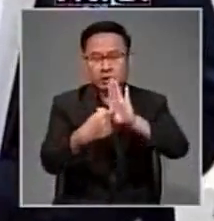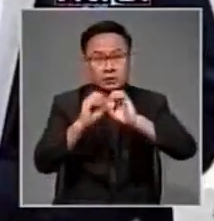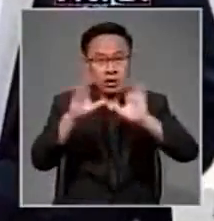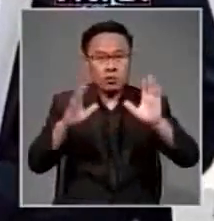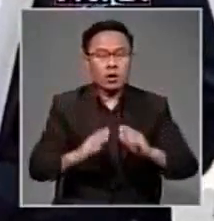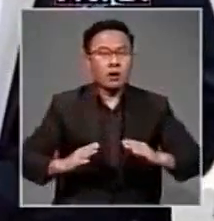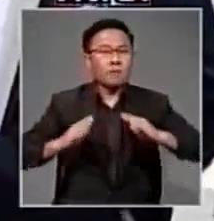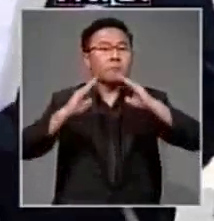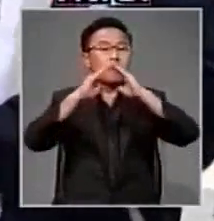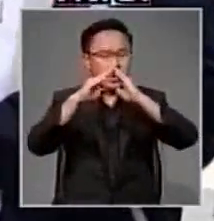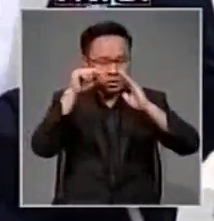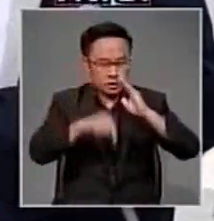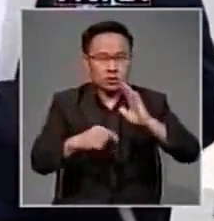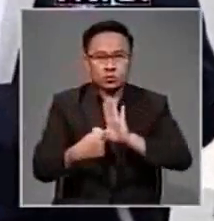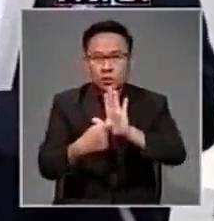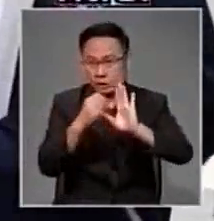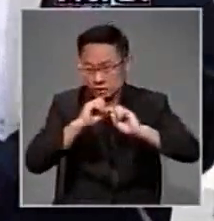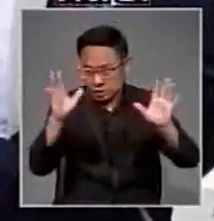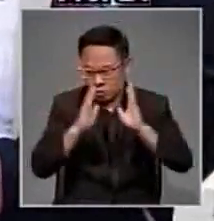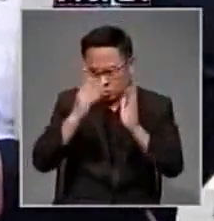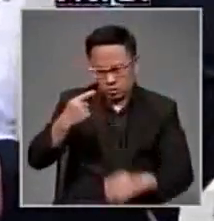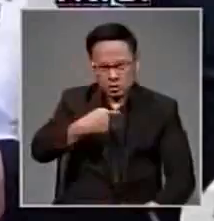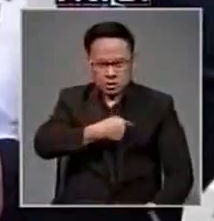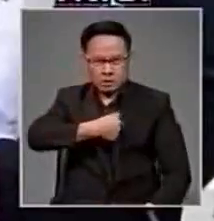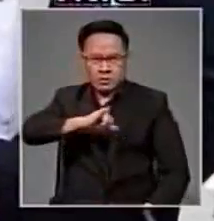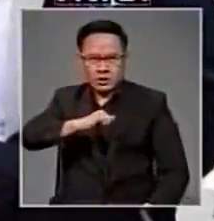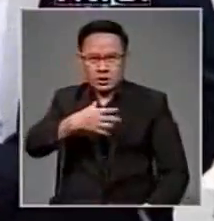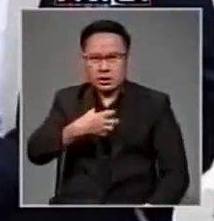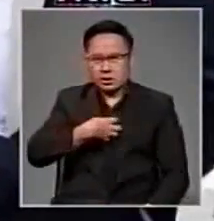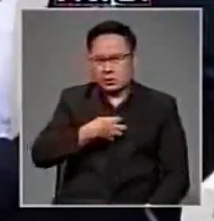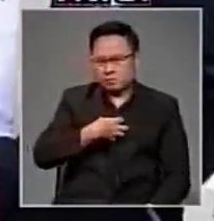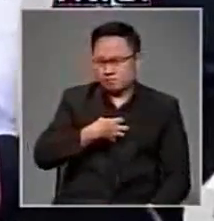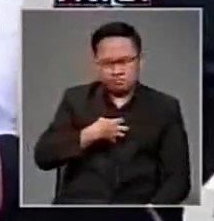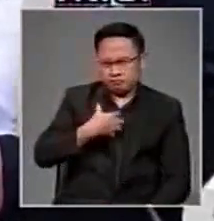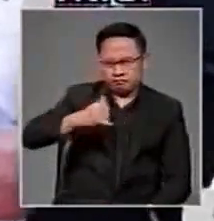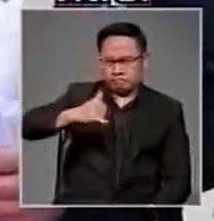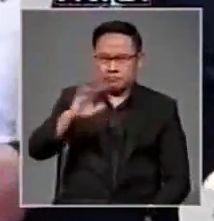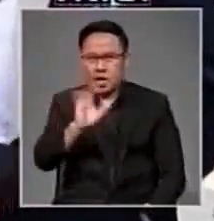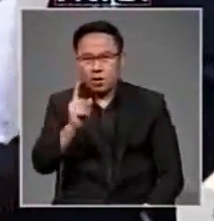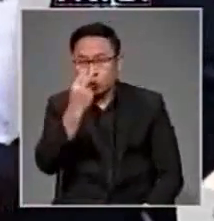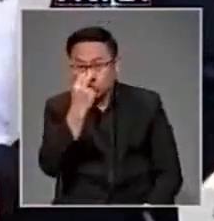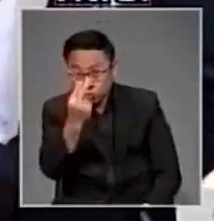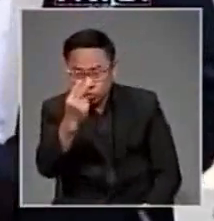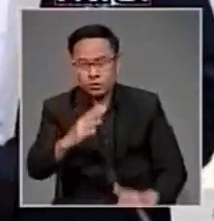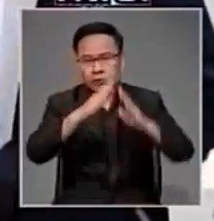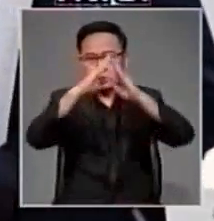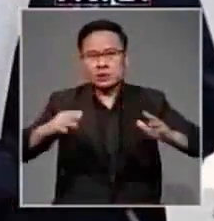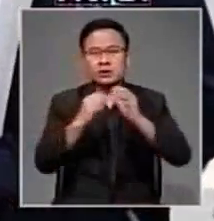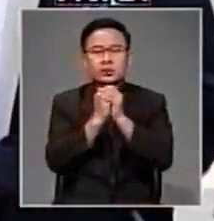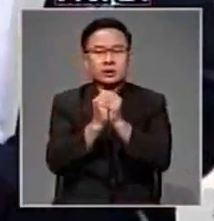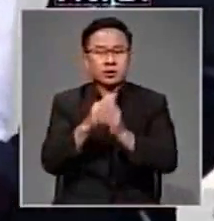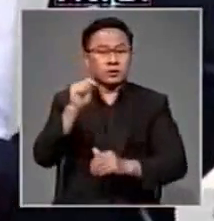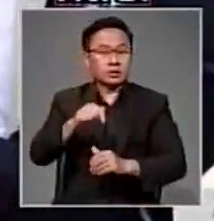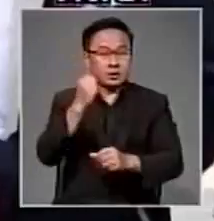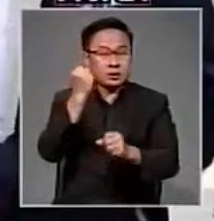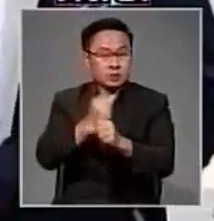มบูรณ์เนี่ยจะเป็นจุดที่ประชาชนได้เห็นเป็นบ้านตัวอย่างว่ามันทำแล้วมันได้บางว่าบางคนเนี่ยบางชุมชนก็ยังไม่เข้ายังไม่มั่นใจ